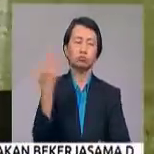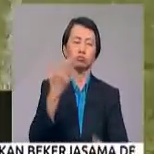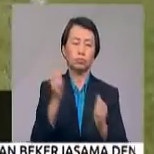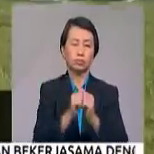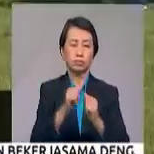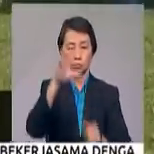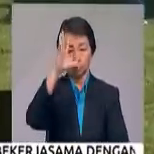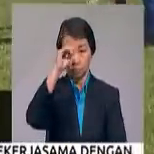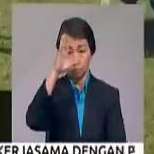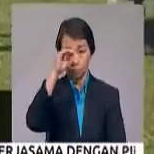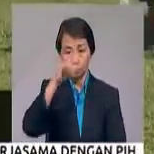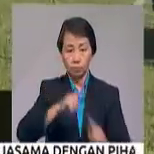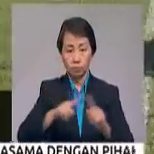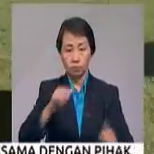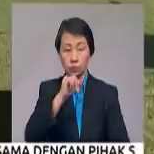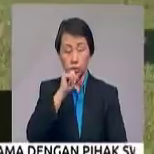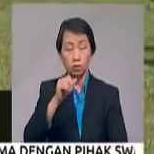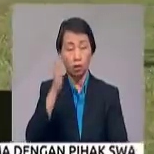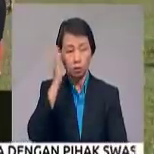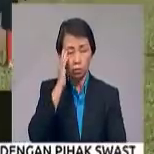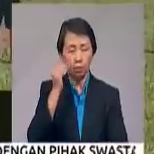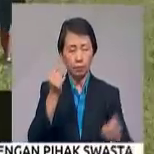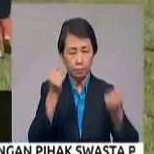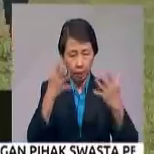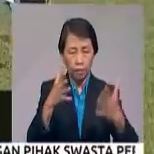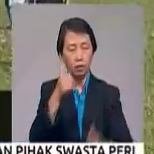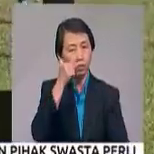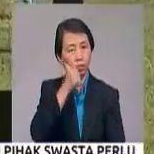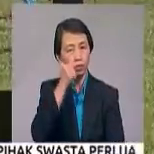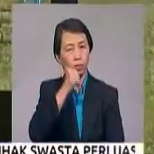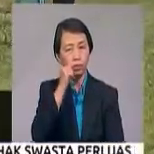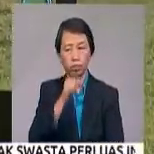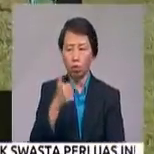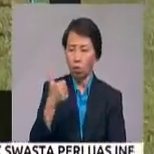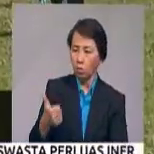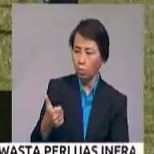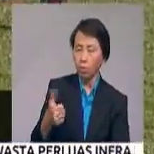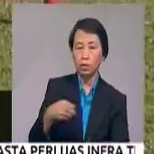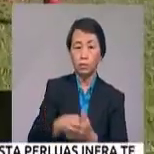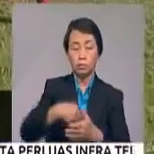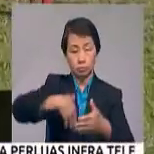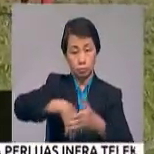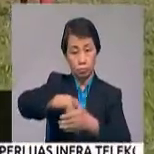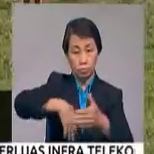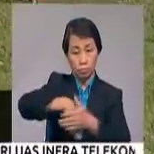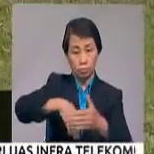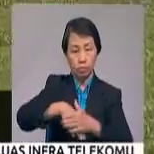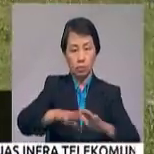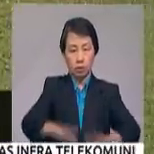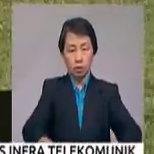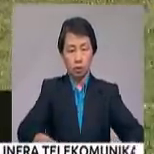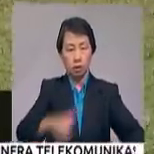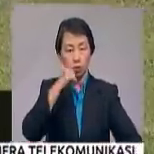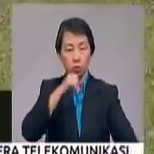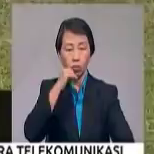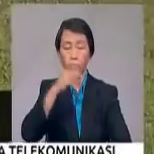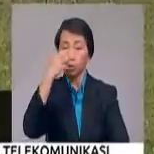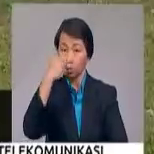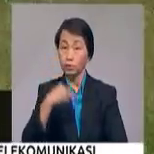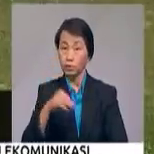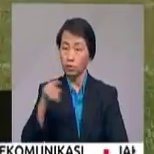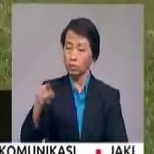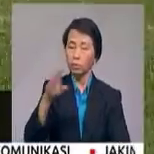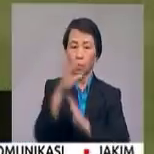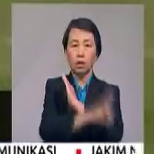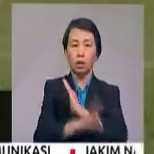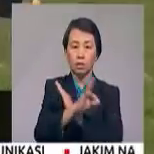golongan lelaki. Namun tidak dinafikan, ramai juga perempuan yang hebat dalam bola sepak. Kanak-kanak perempuan di Seremban ini misalnya yang